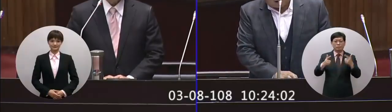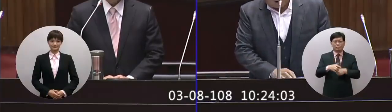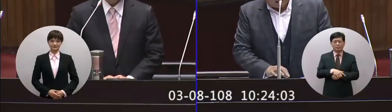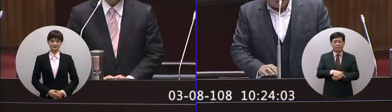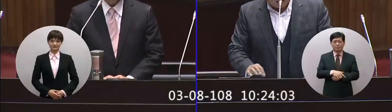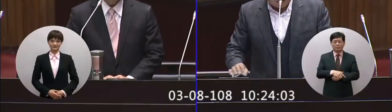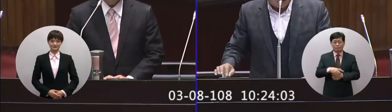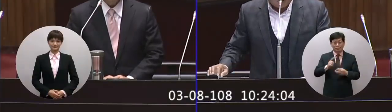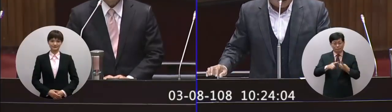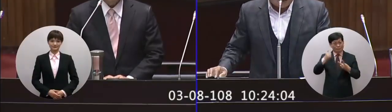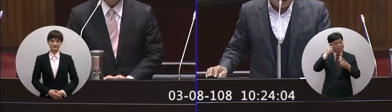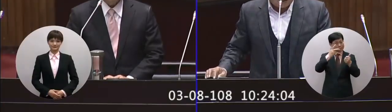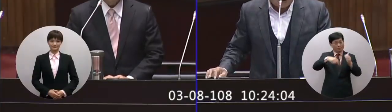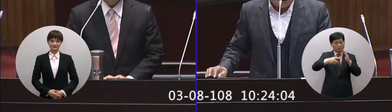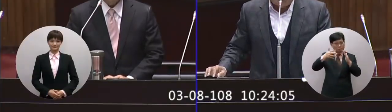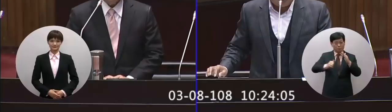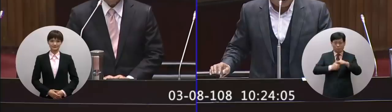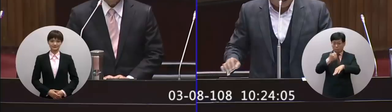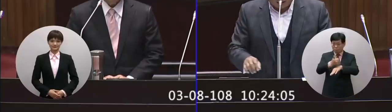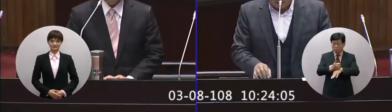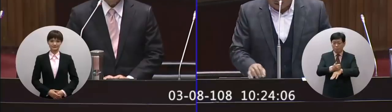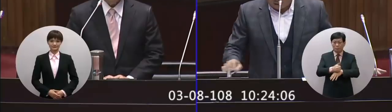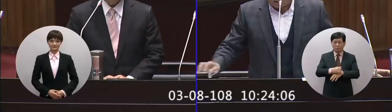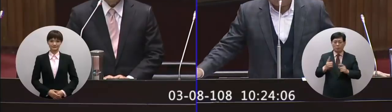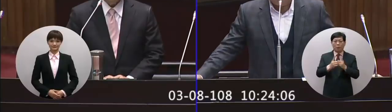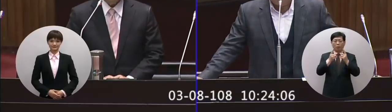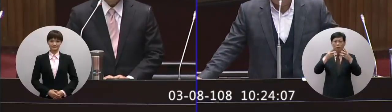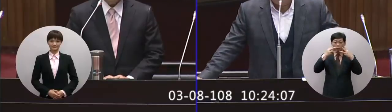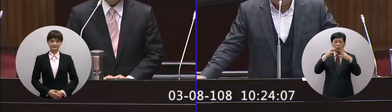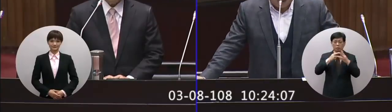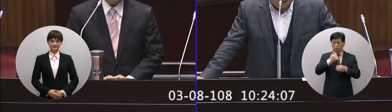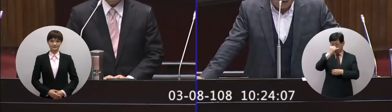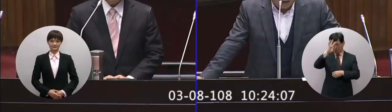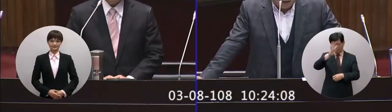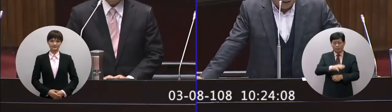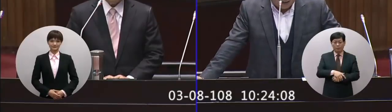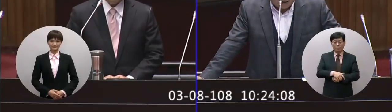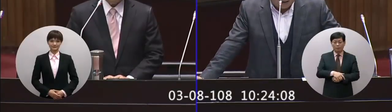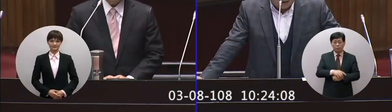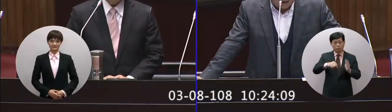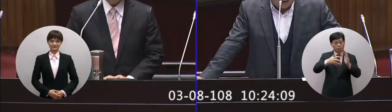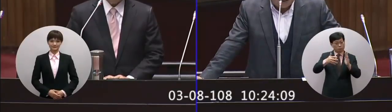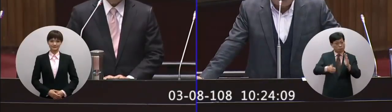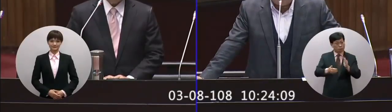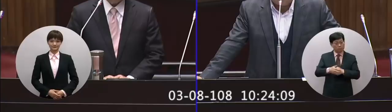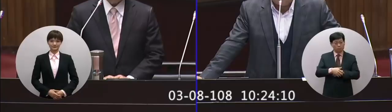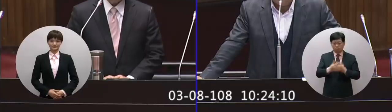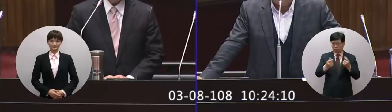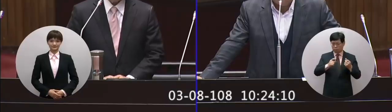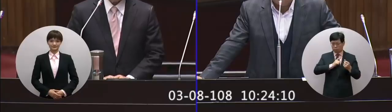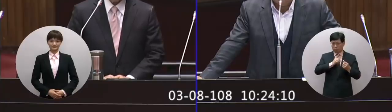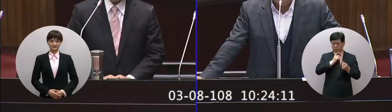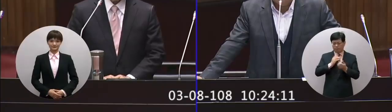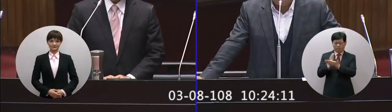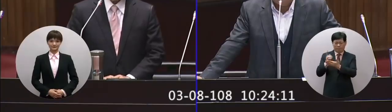我想要请教院长，你上任之后刚好就碰到这个非洲猪瘟，所以院长也大力